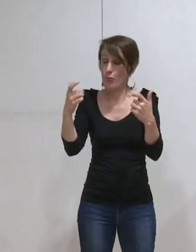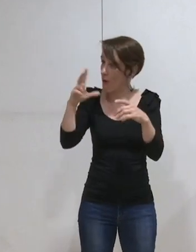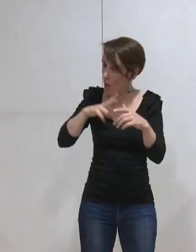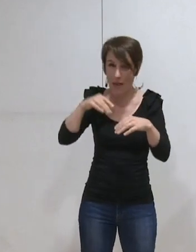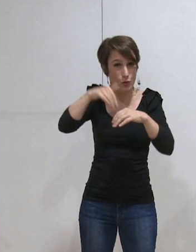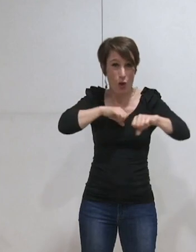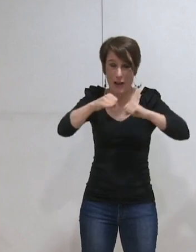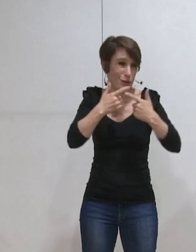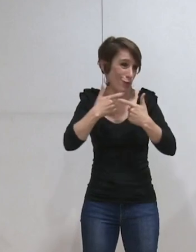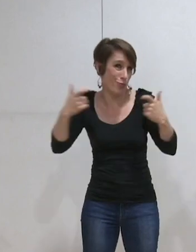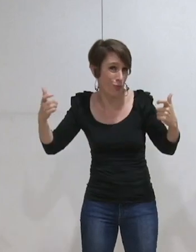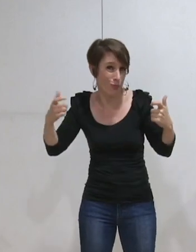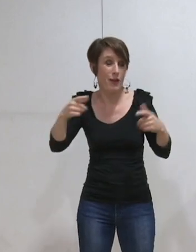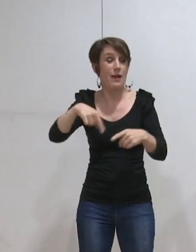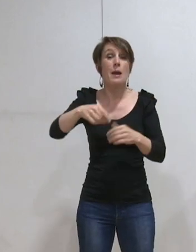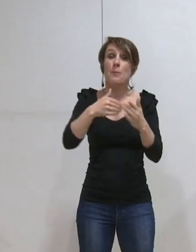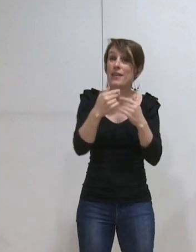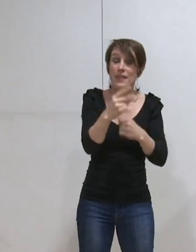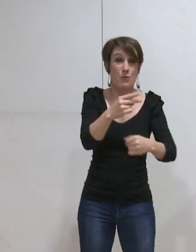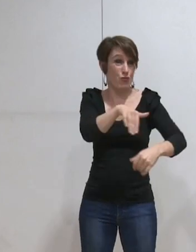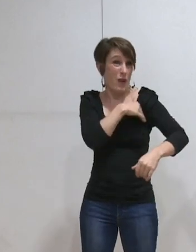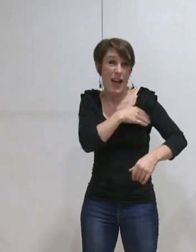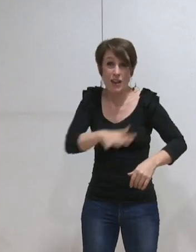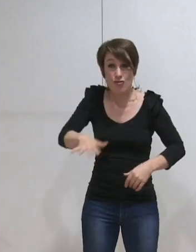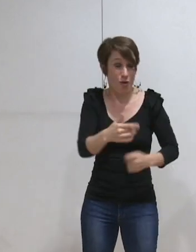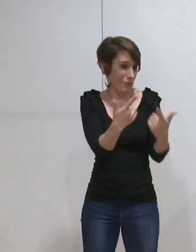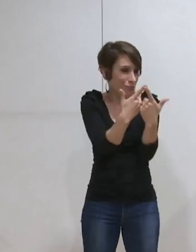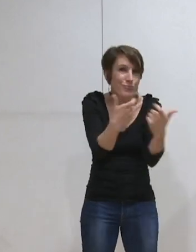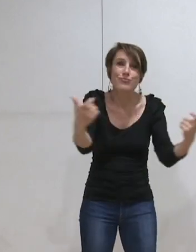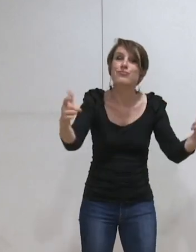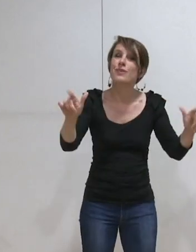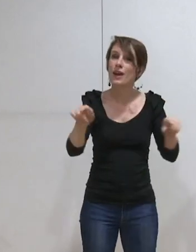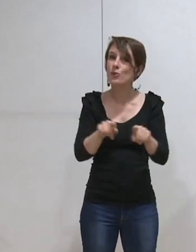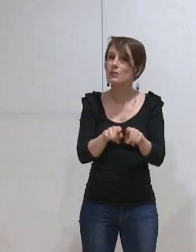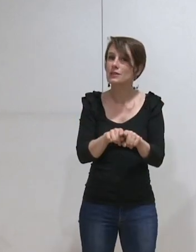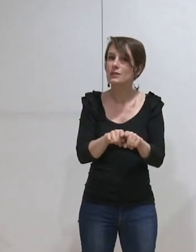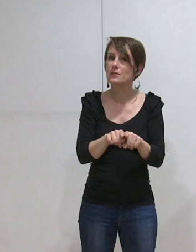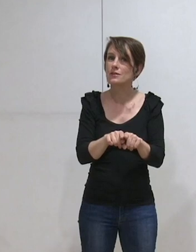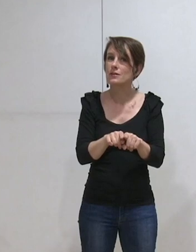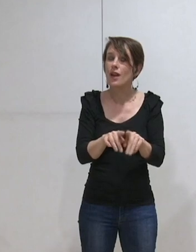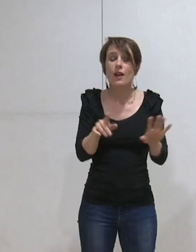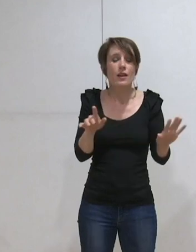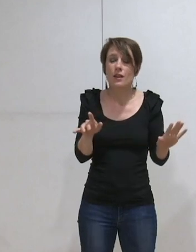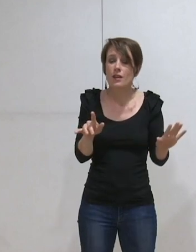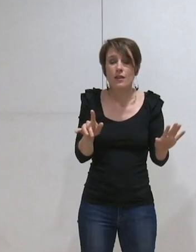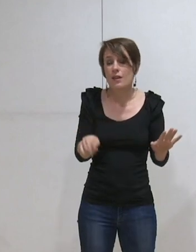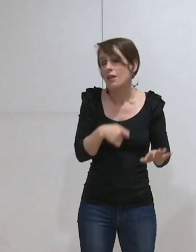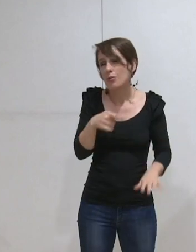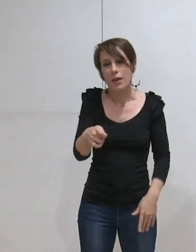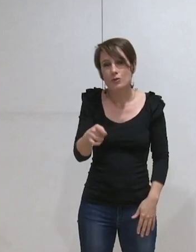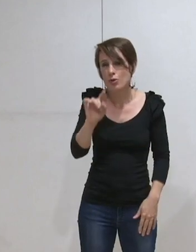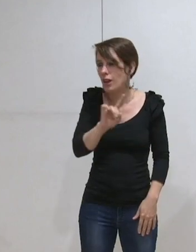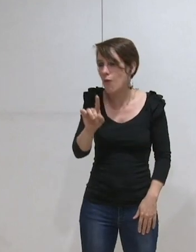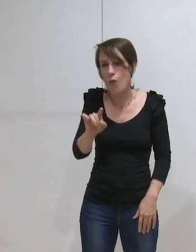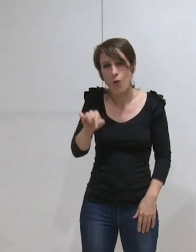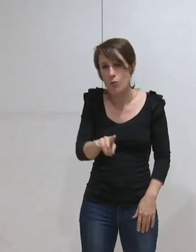métropolitains et communaux exercent et il me semble que nous devons pas opposer mais bien évidemment travailler tous